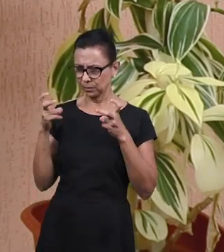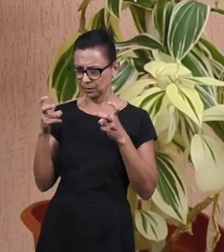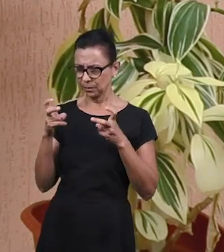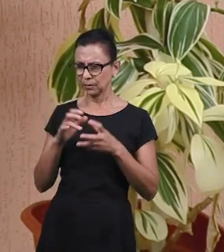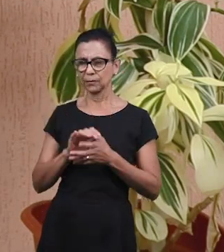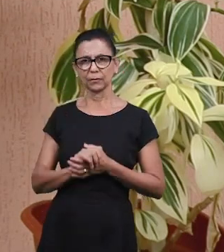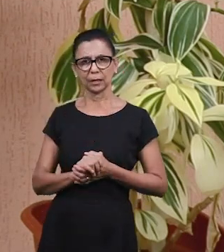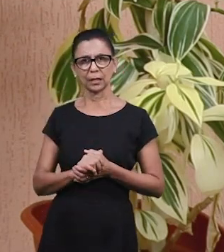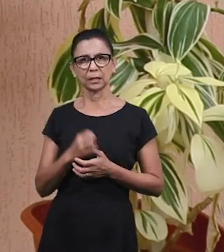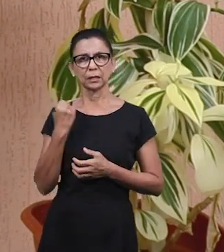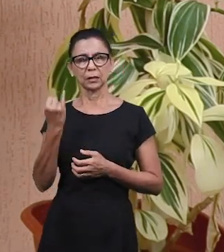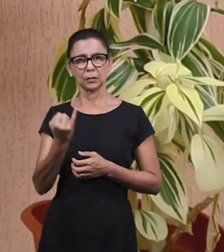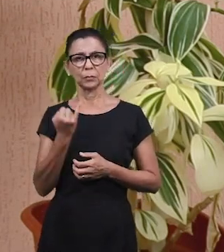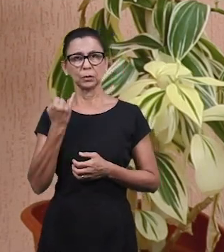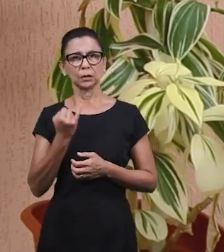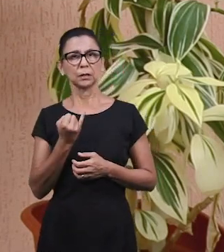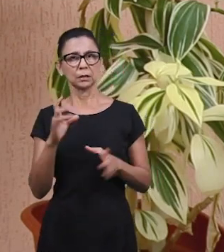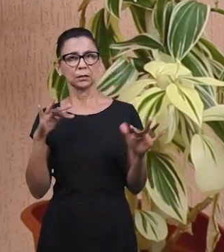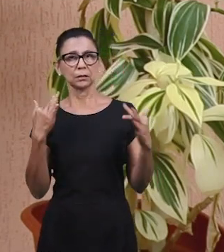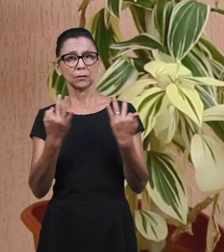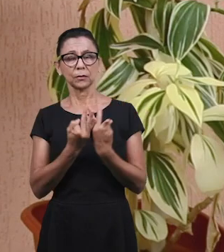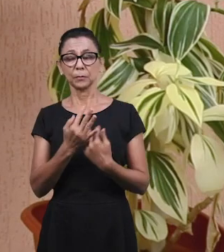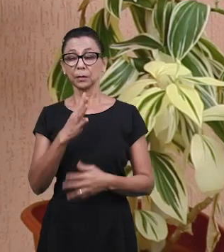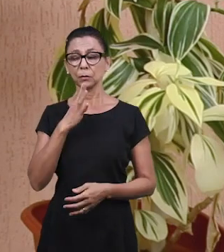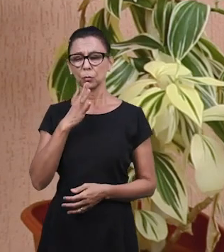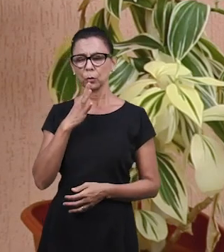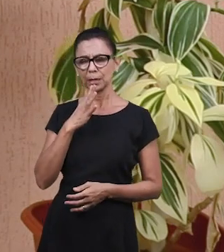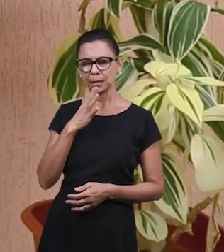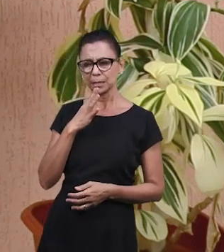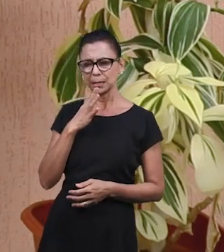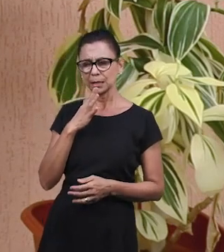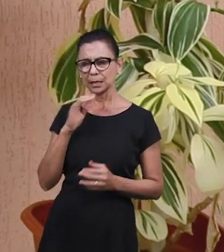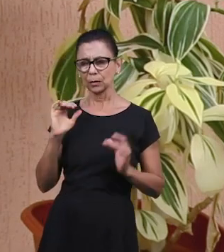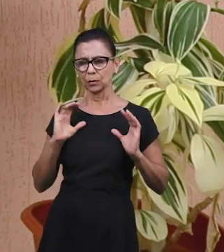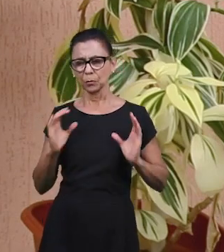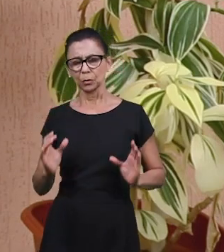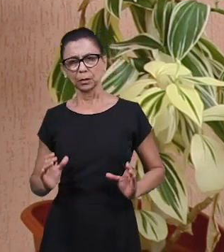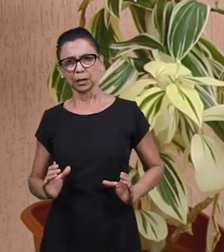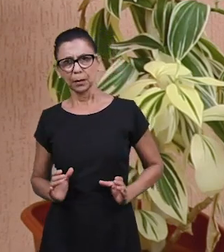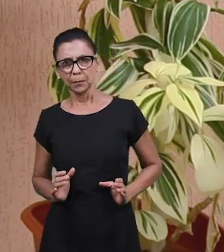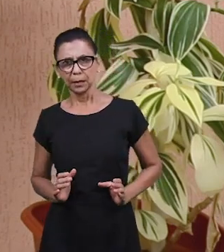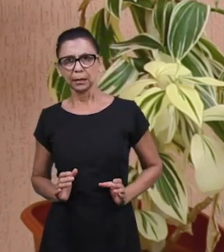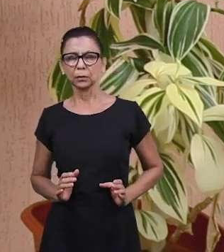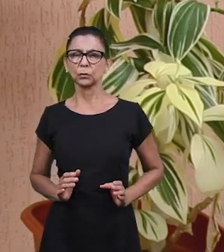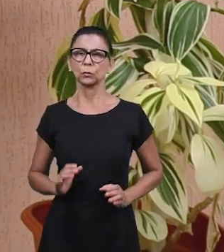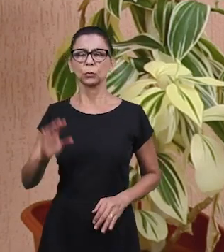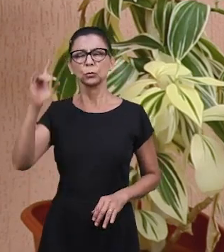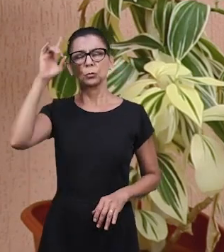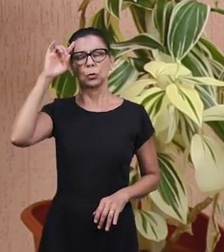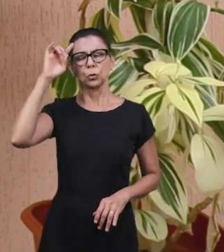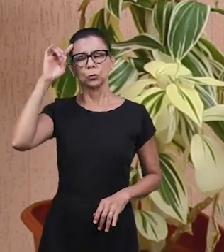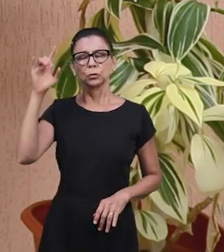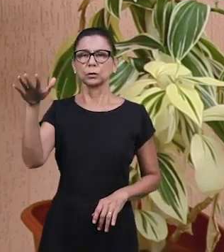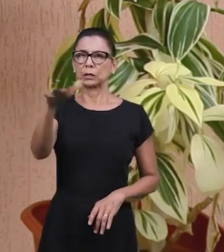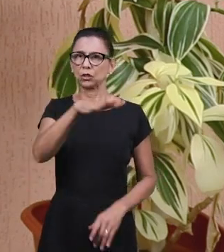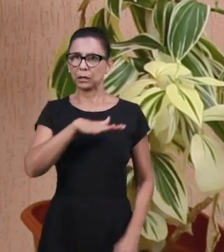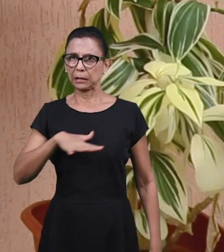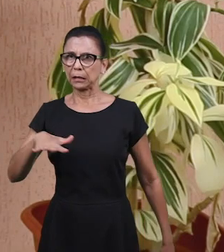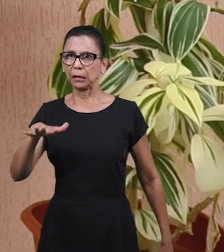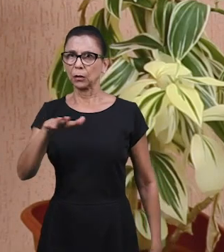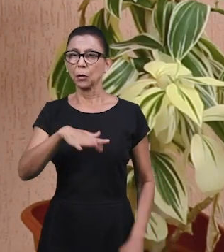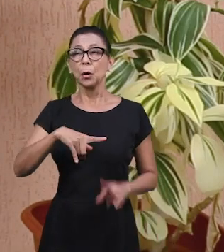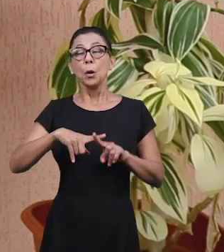parents puissent connaître leurs enfants, le fonctionnement de cet enfant, en général, dans tous les jours.